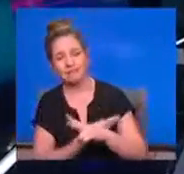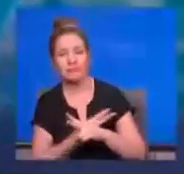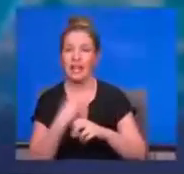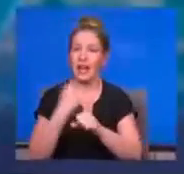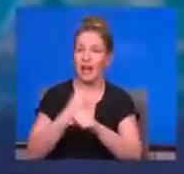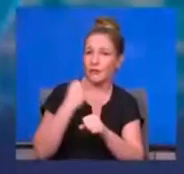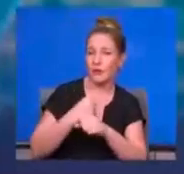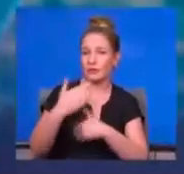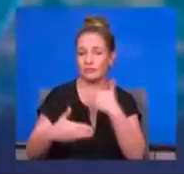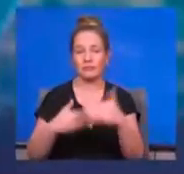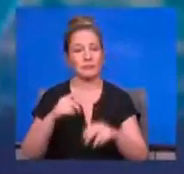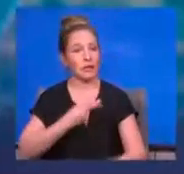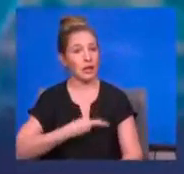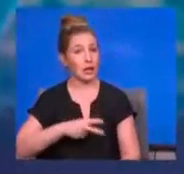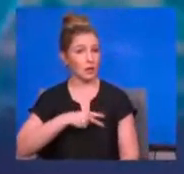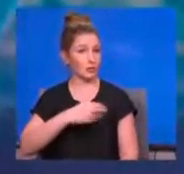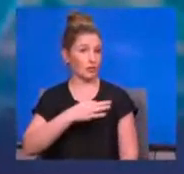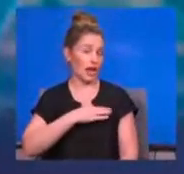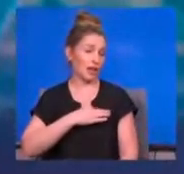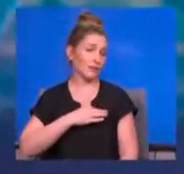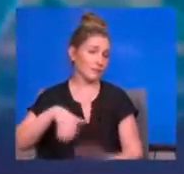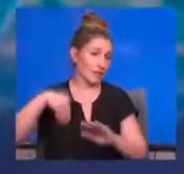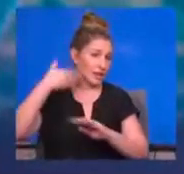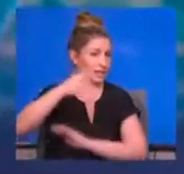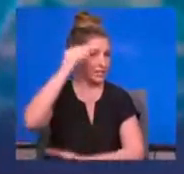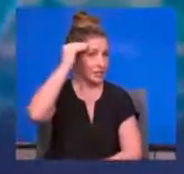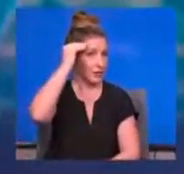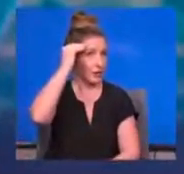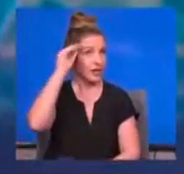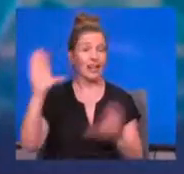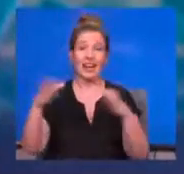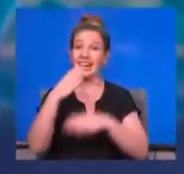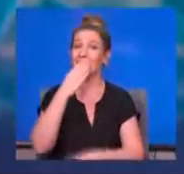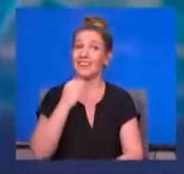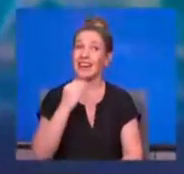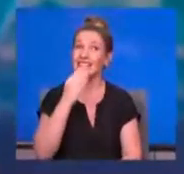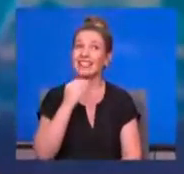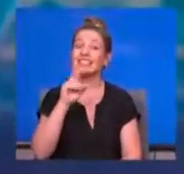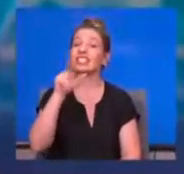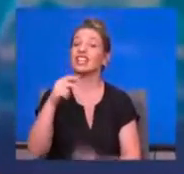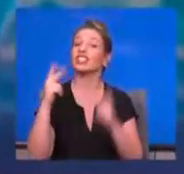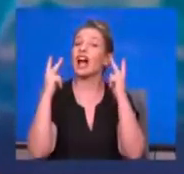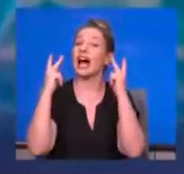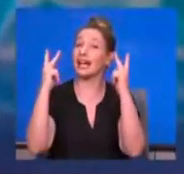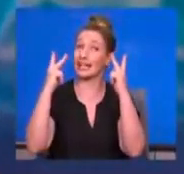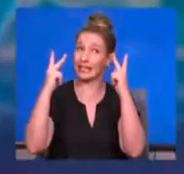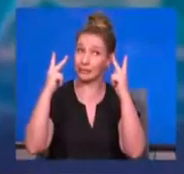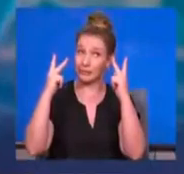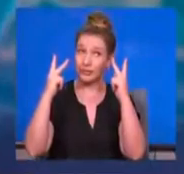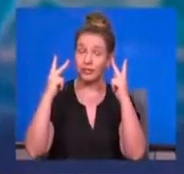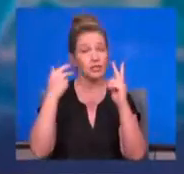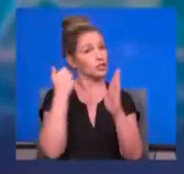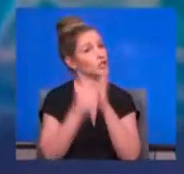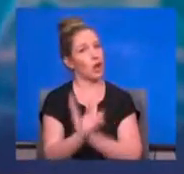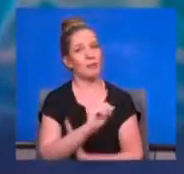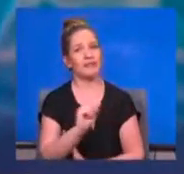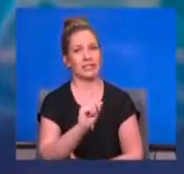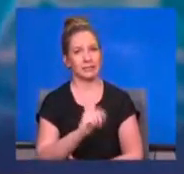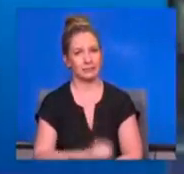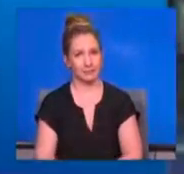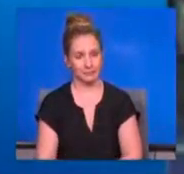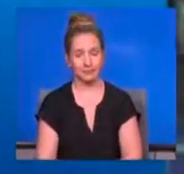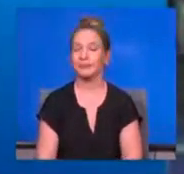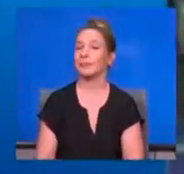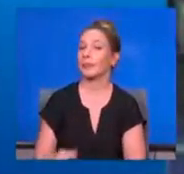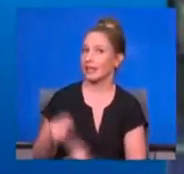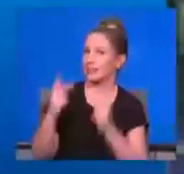זה ביום אחרי להזכיר לעצמנו של החברה הישראלית. חשוב. יש ערכים שאנחנו עומדים ולא מוותרים עליהם. חשוב להגיד בימים האלה דווקא. אנחנו צריכים